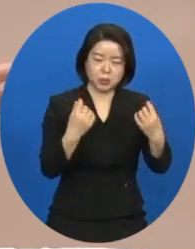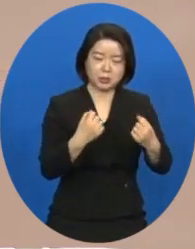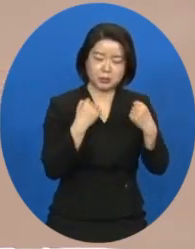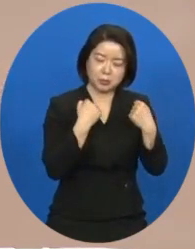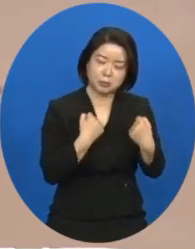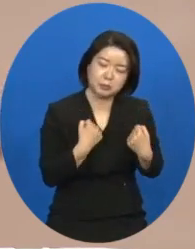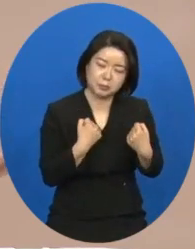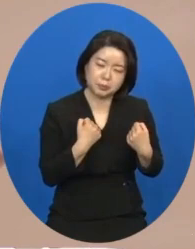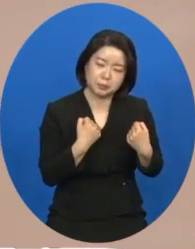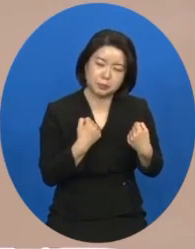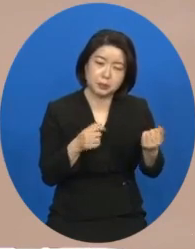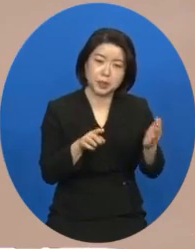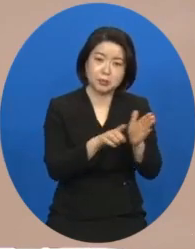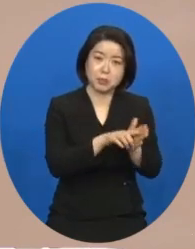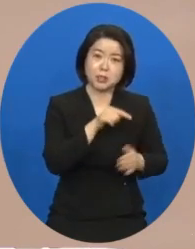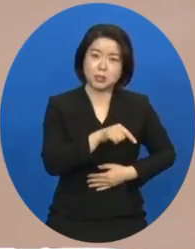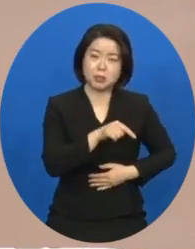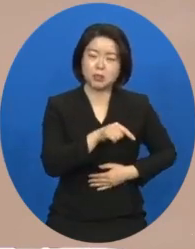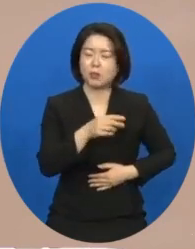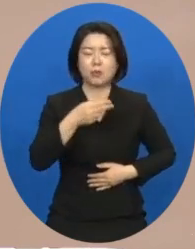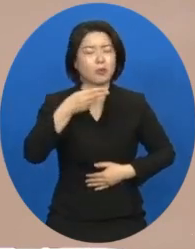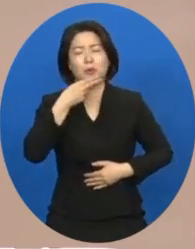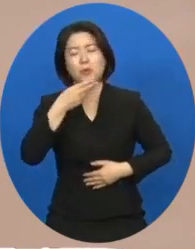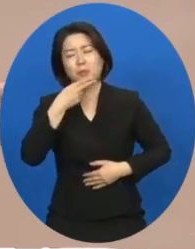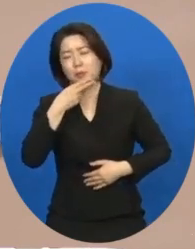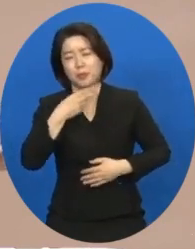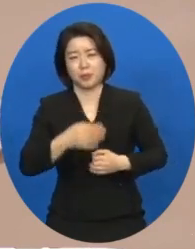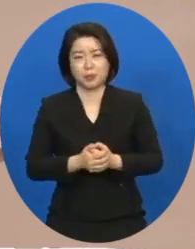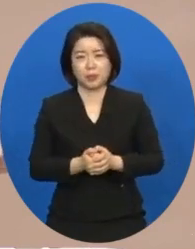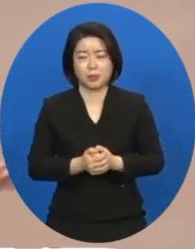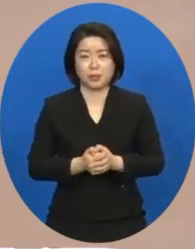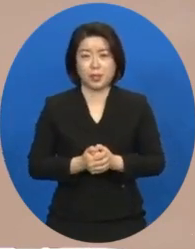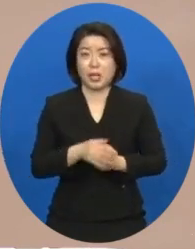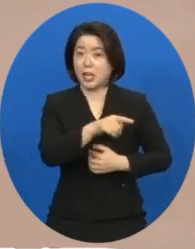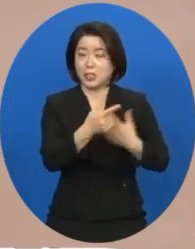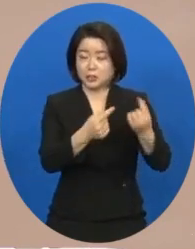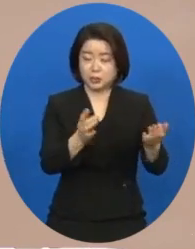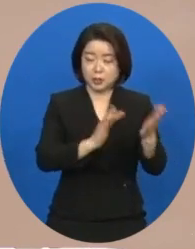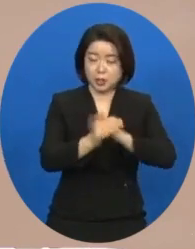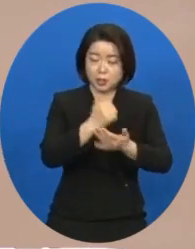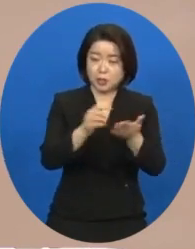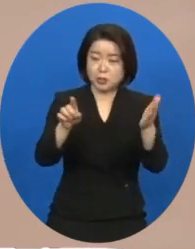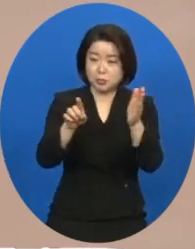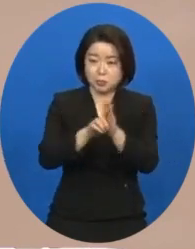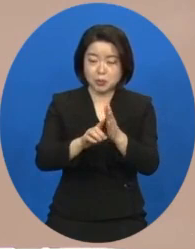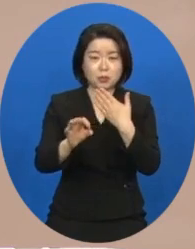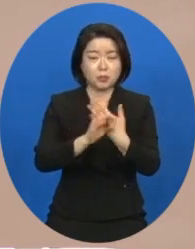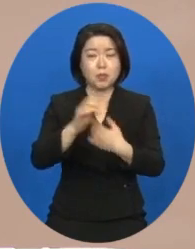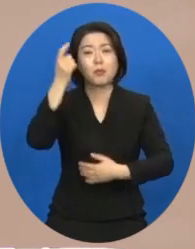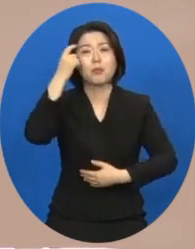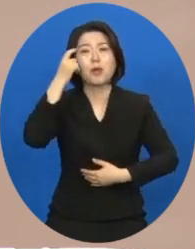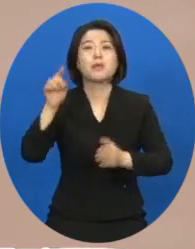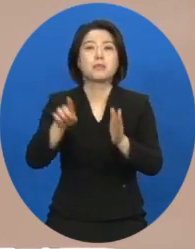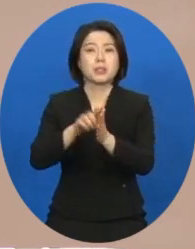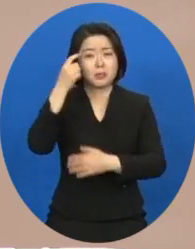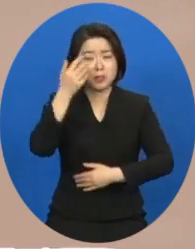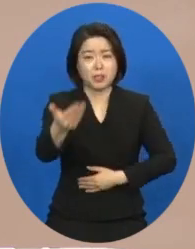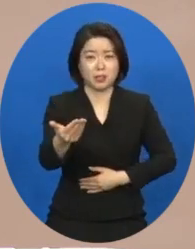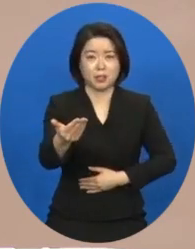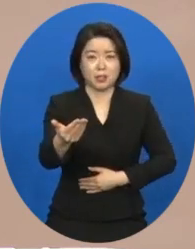믿는 신앙생활은 없는 거예요. 그렇게 예수를 믿을 거면 왜 예수를 믿습니까?